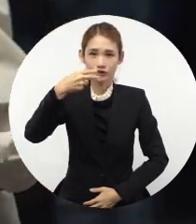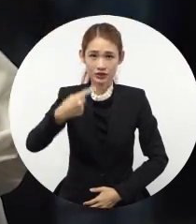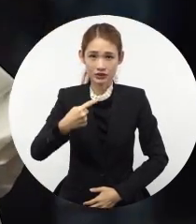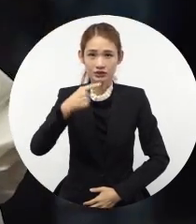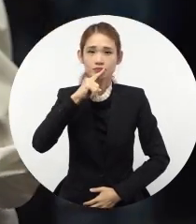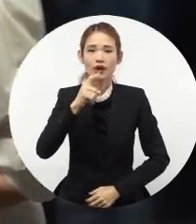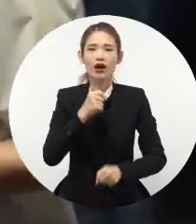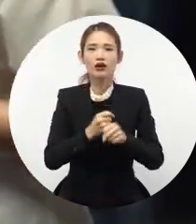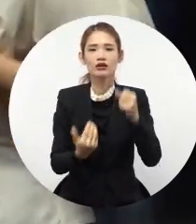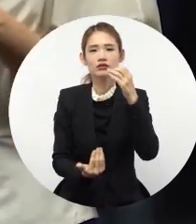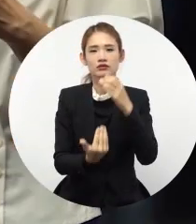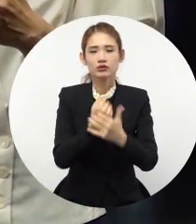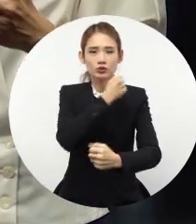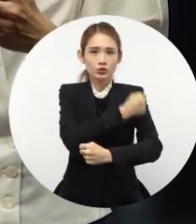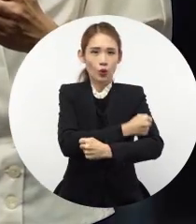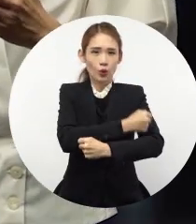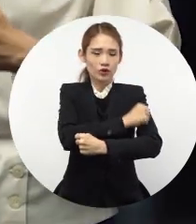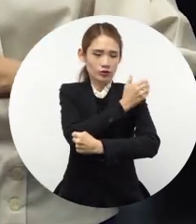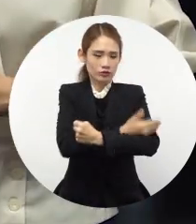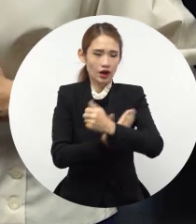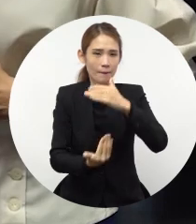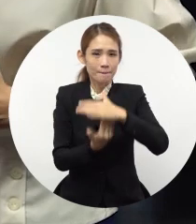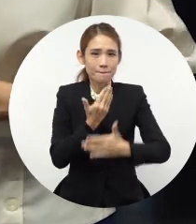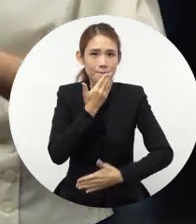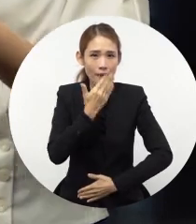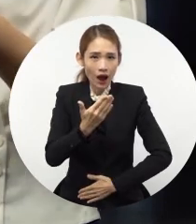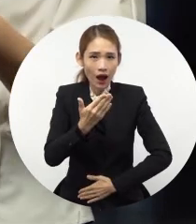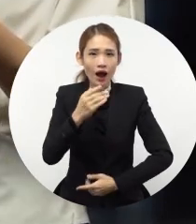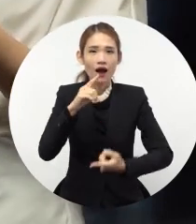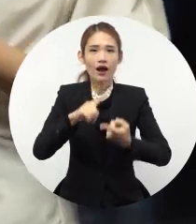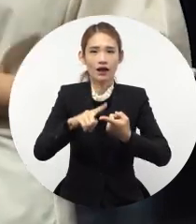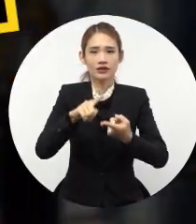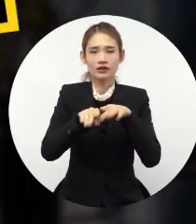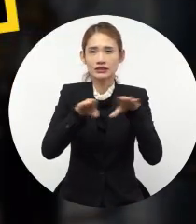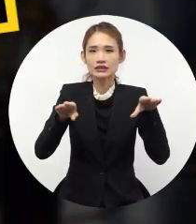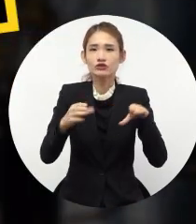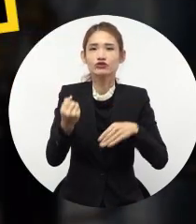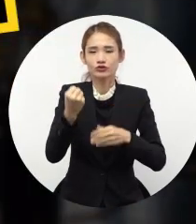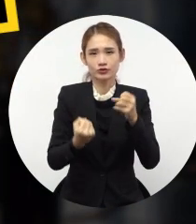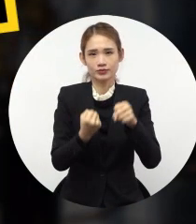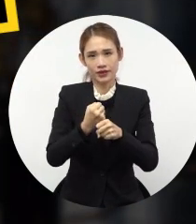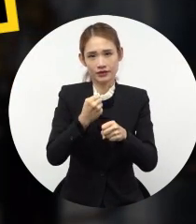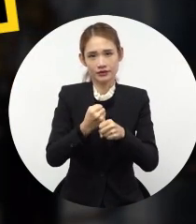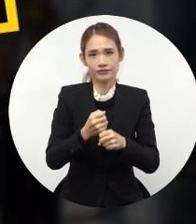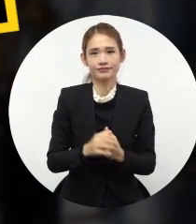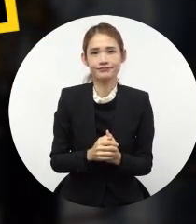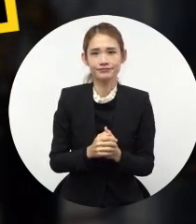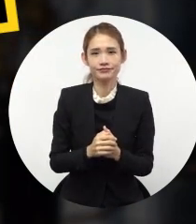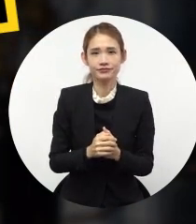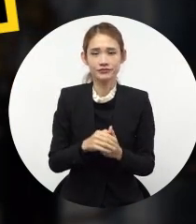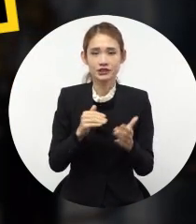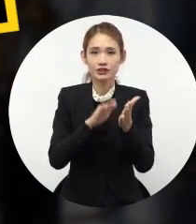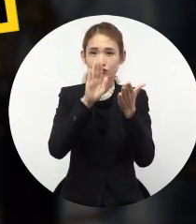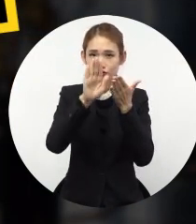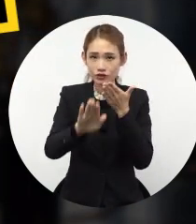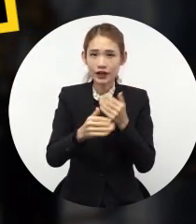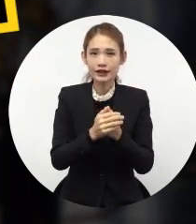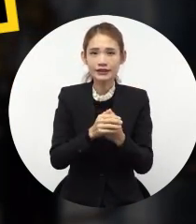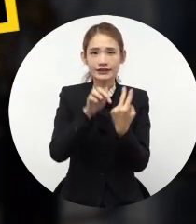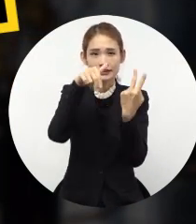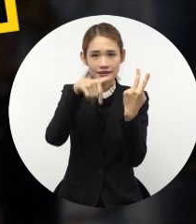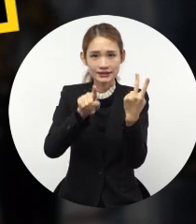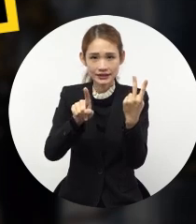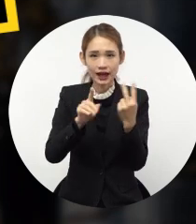노동 생산성을 기준으로 해서 이 말이 생겨난 겁니다. 자, 그리고 그 이후에